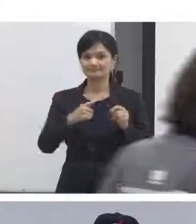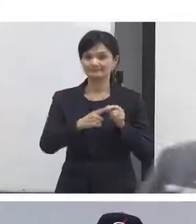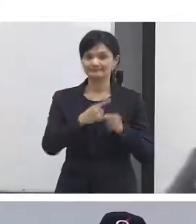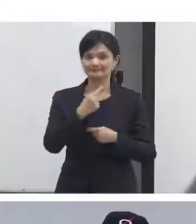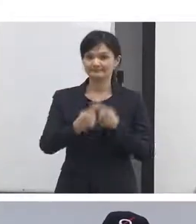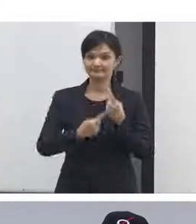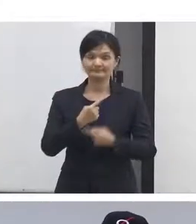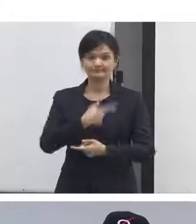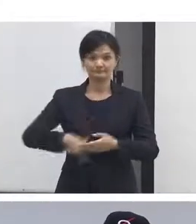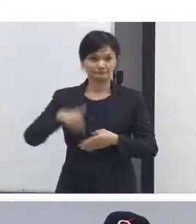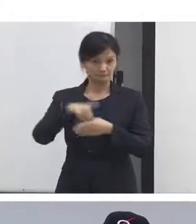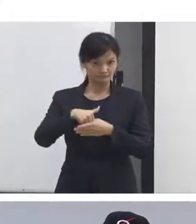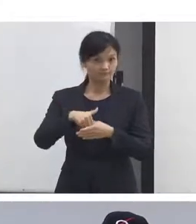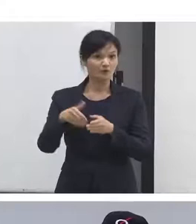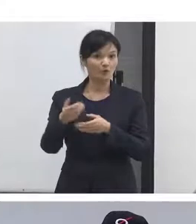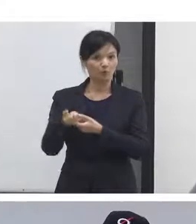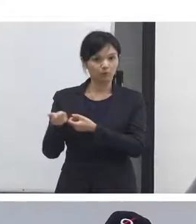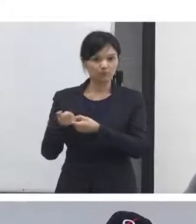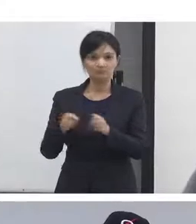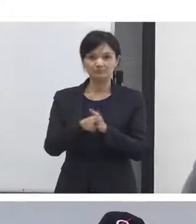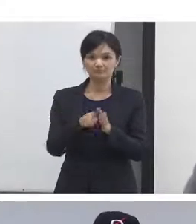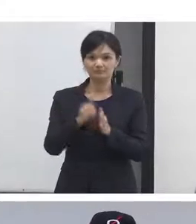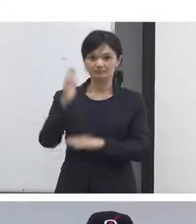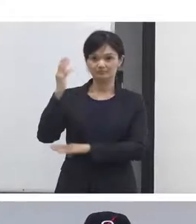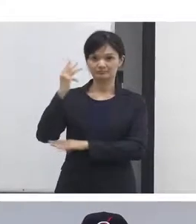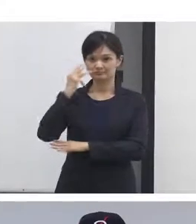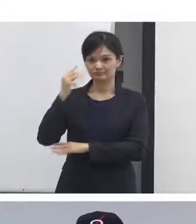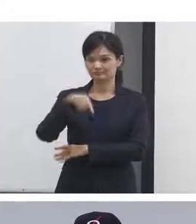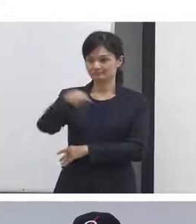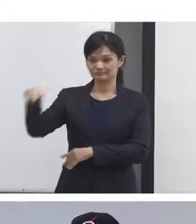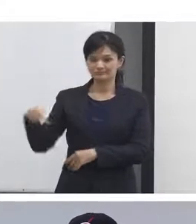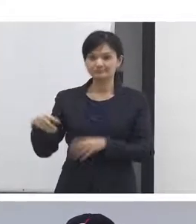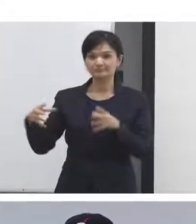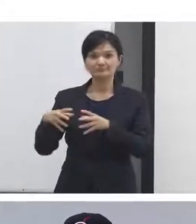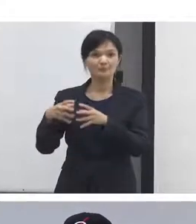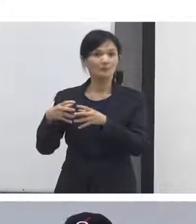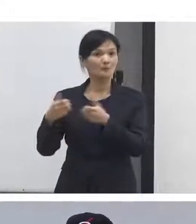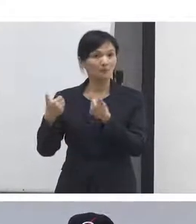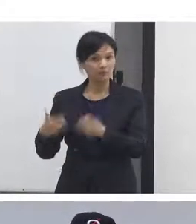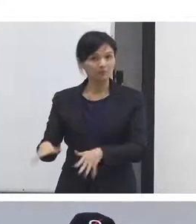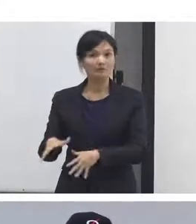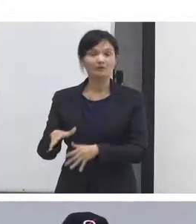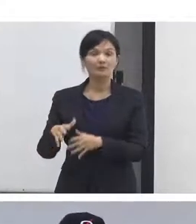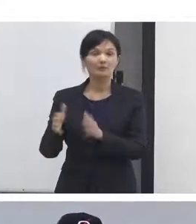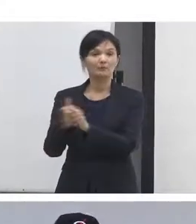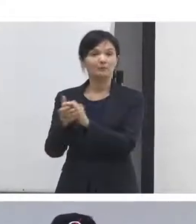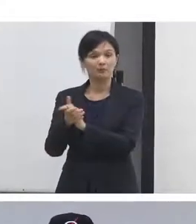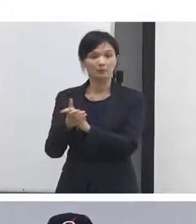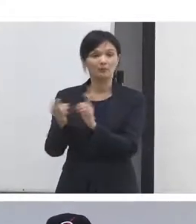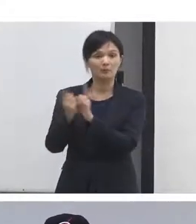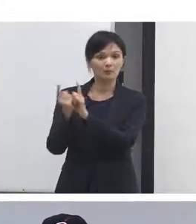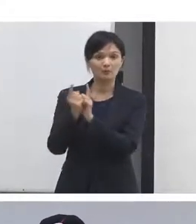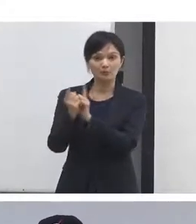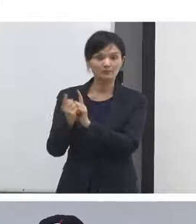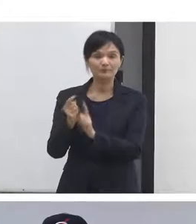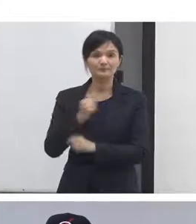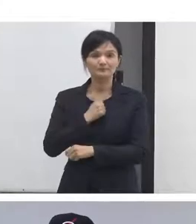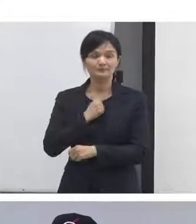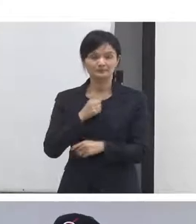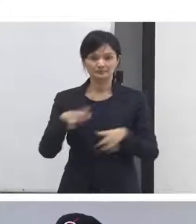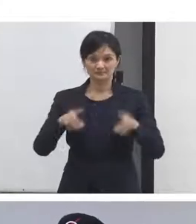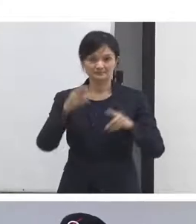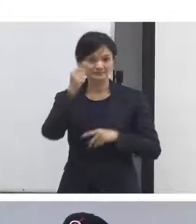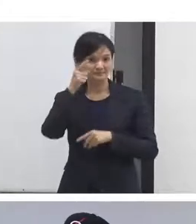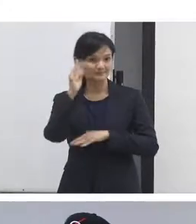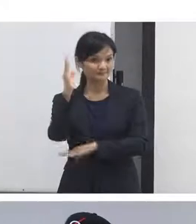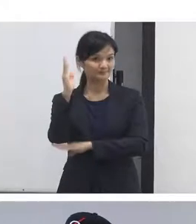始在认识了一些可能在政治圈工作的朋友，然后有后来有一些机会。那我一开始就是进到了台南市政府，